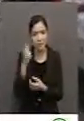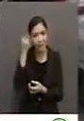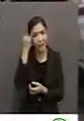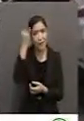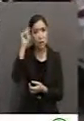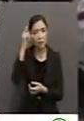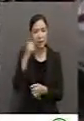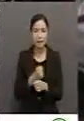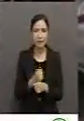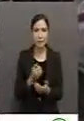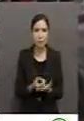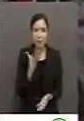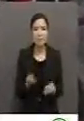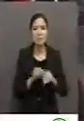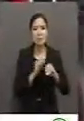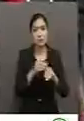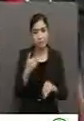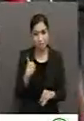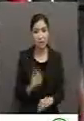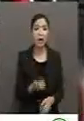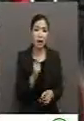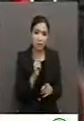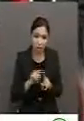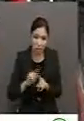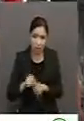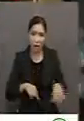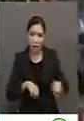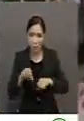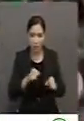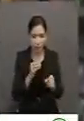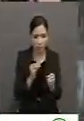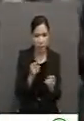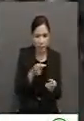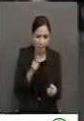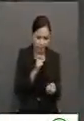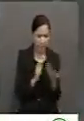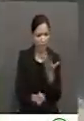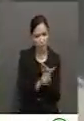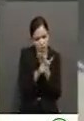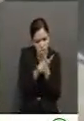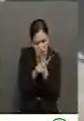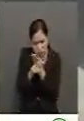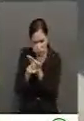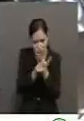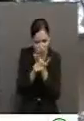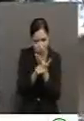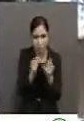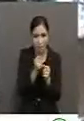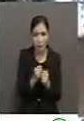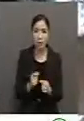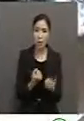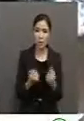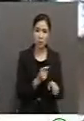ไอเดียทำให้เกิดมูลค่าขึ้นมานำชิ้นส่วนต่างๆมาเชื่อมประกอบชิ้นงานเข้าด้วยกันจนกลายมาเป็นร